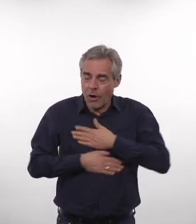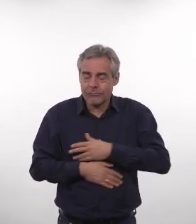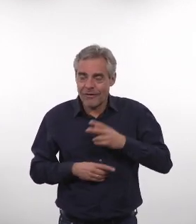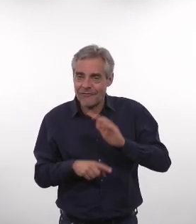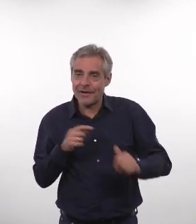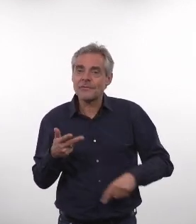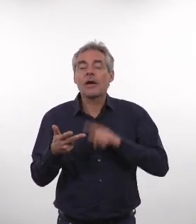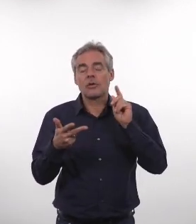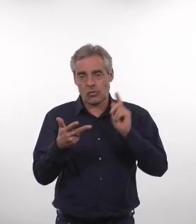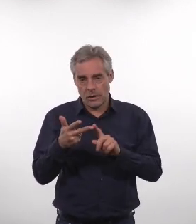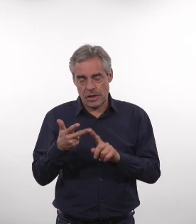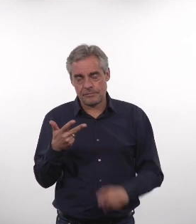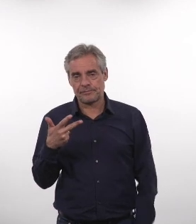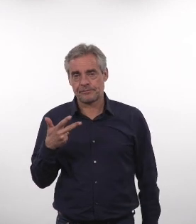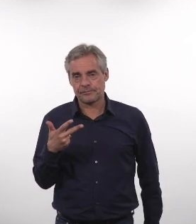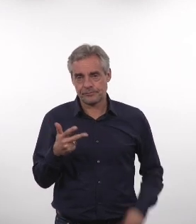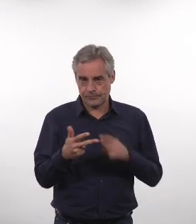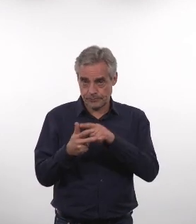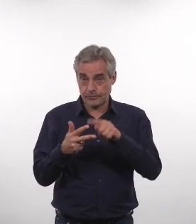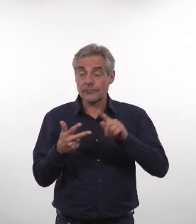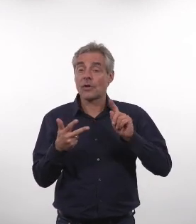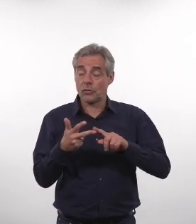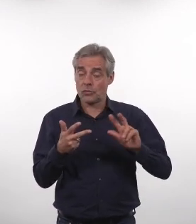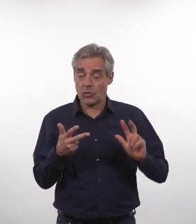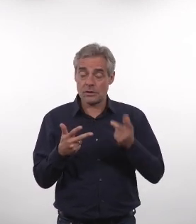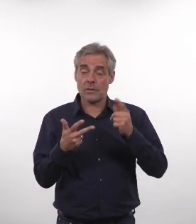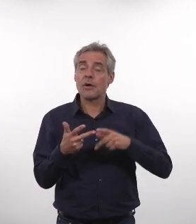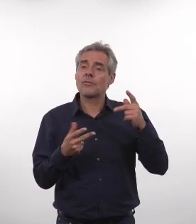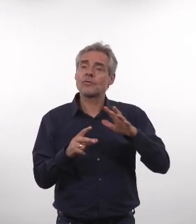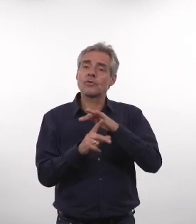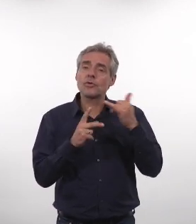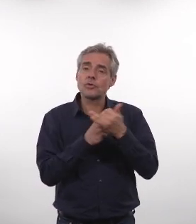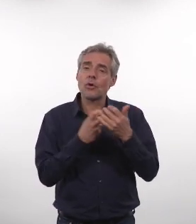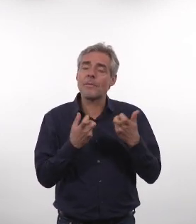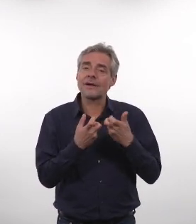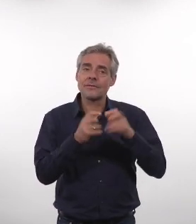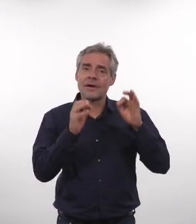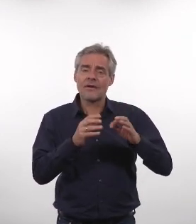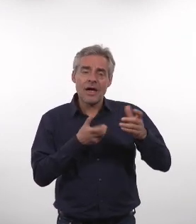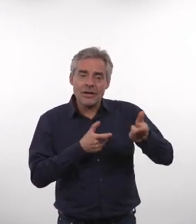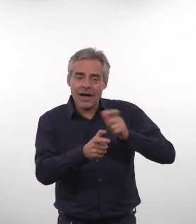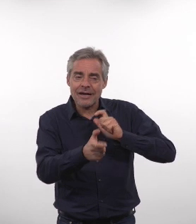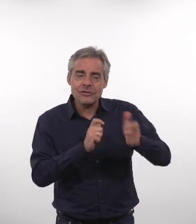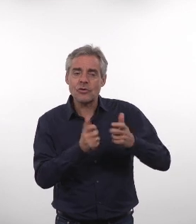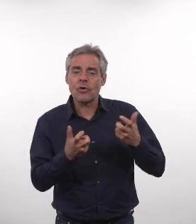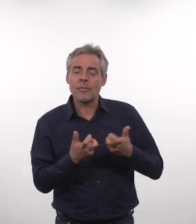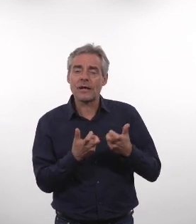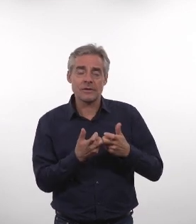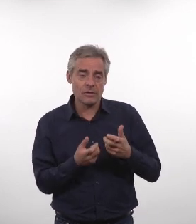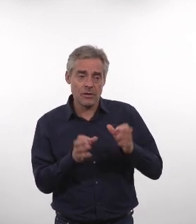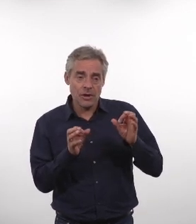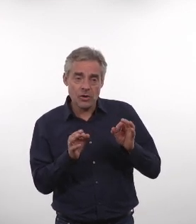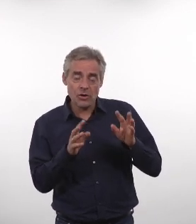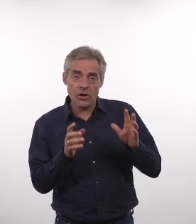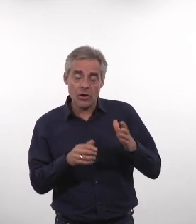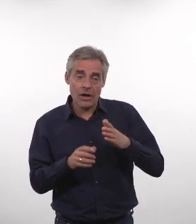puis enfin, il y a les renforçateurs tertiaires qui sont plutôt des renforçateurs sociaux, donc ils vont être plutôt du niveau de l'interaction, donc soit un temps